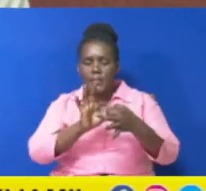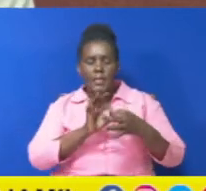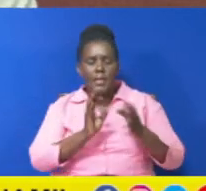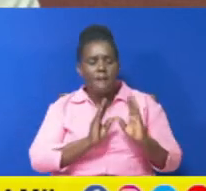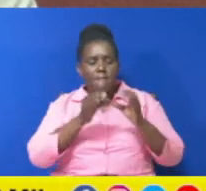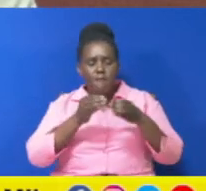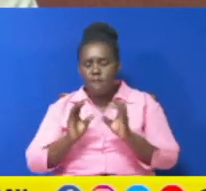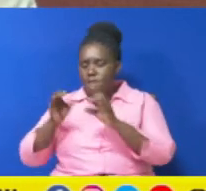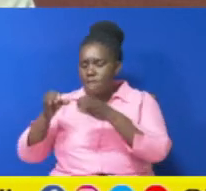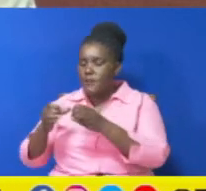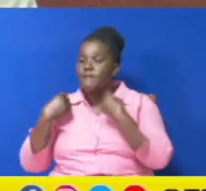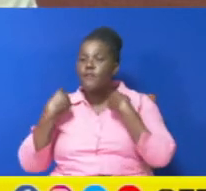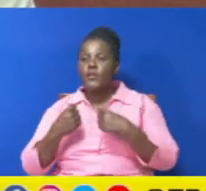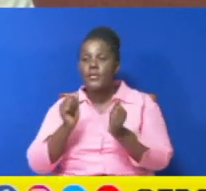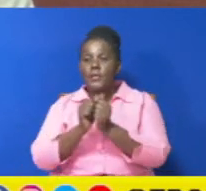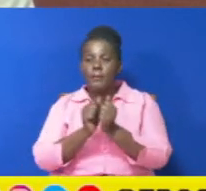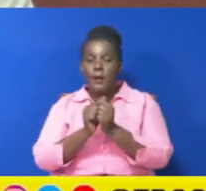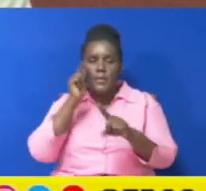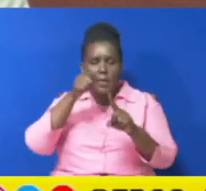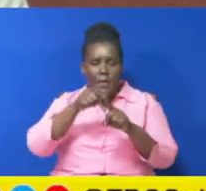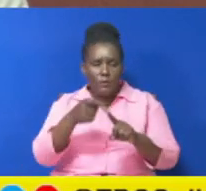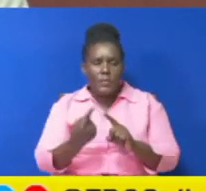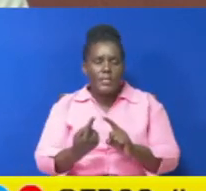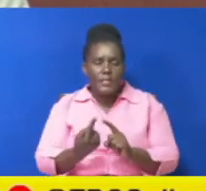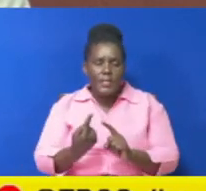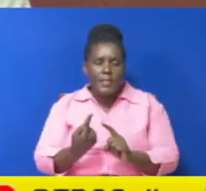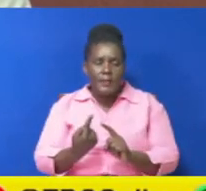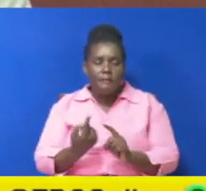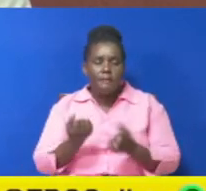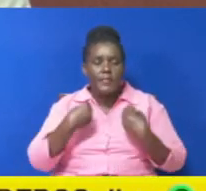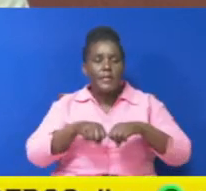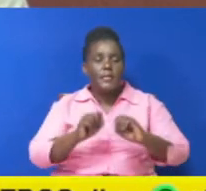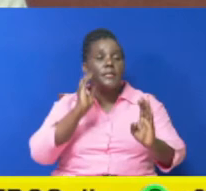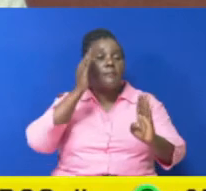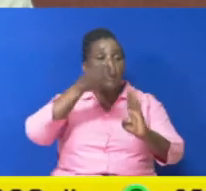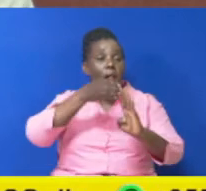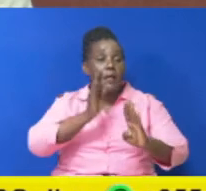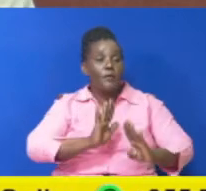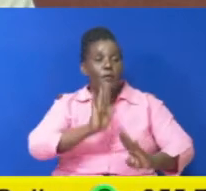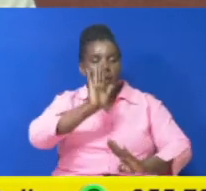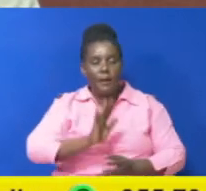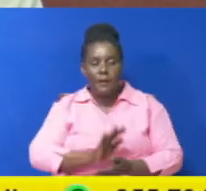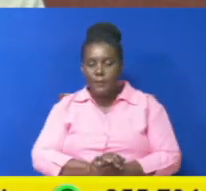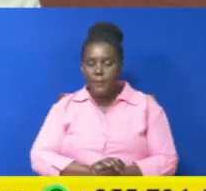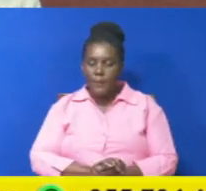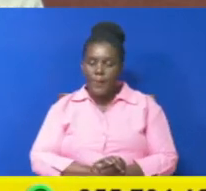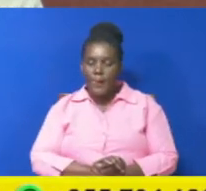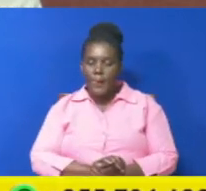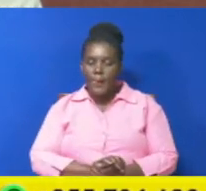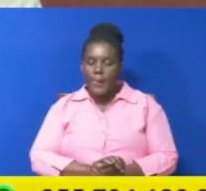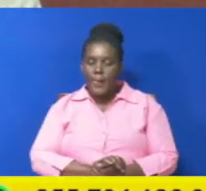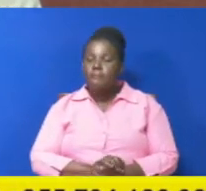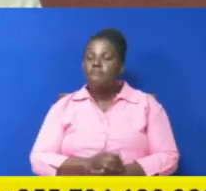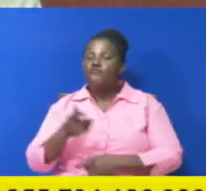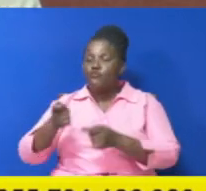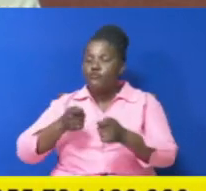vya wajasiriamali ili kuhakikisha vinatimiza malengo yao ya kujiinua kiuchumi. Ben Isa amesema hayo jijini Dar